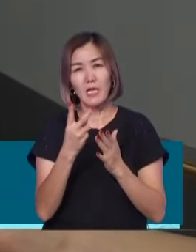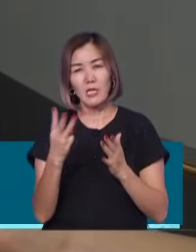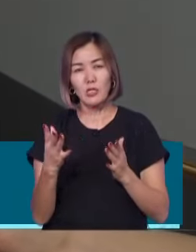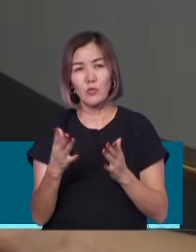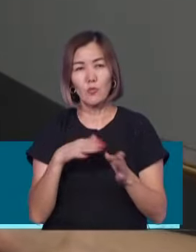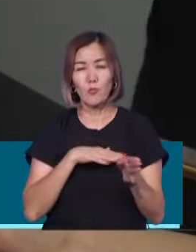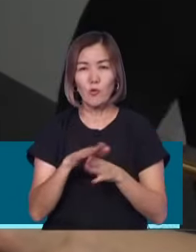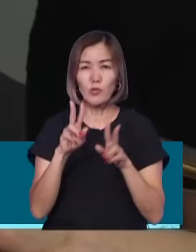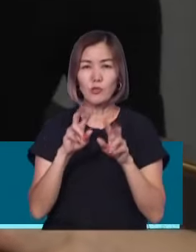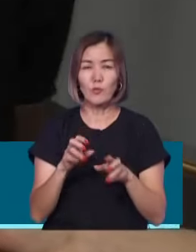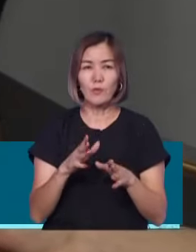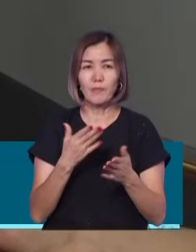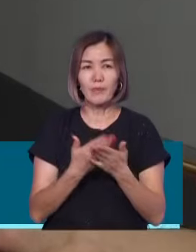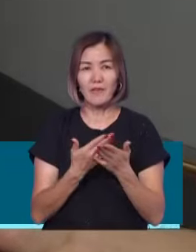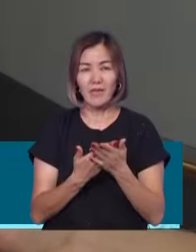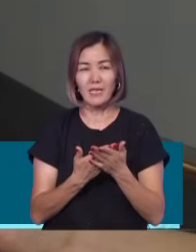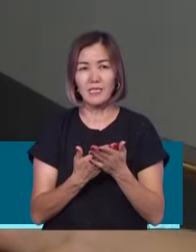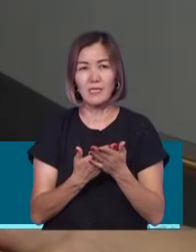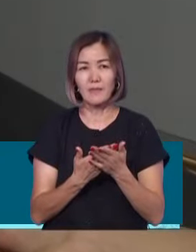проходят с